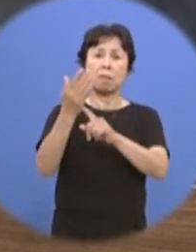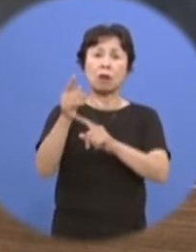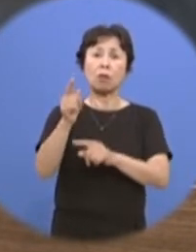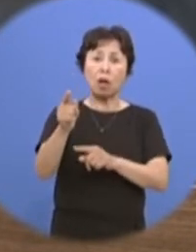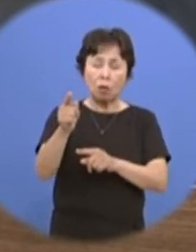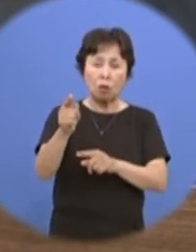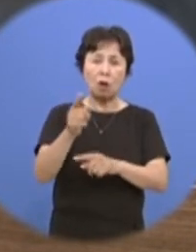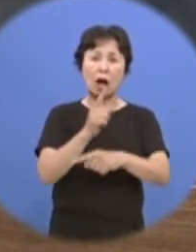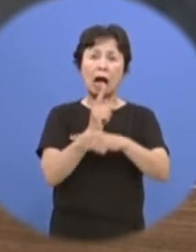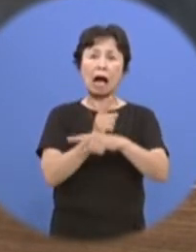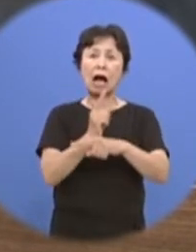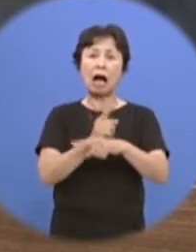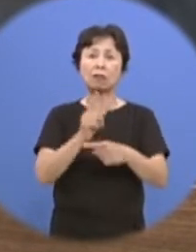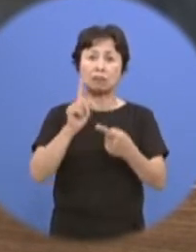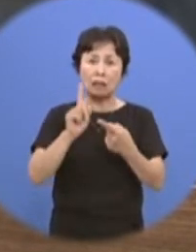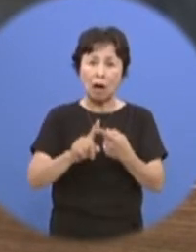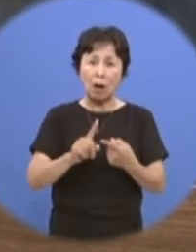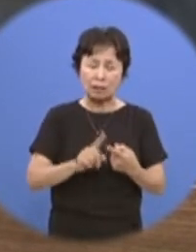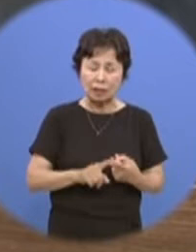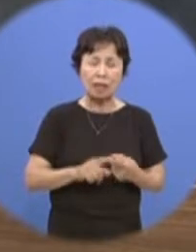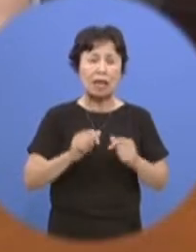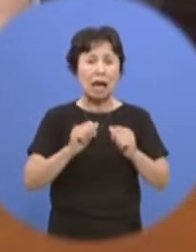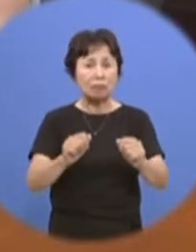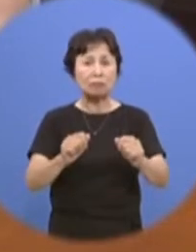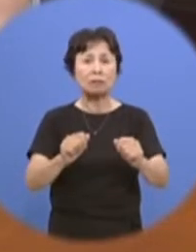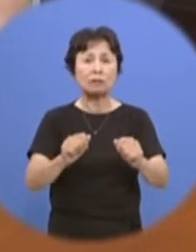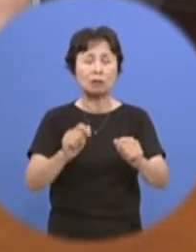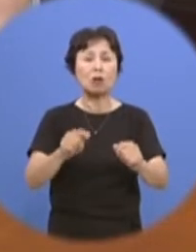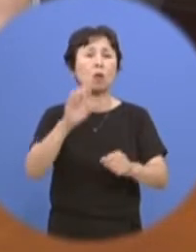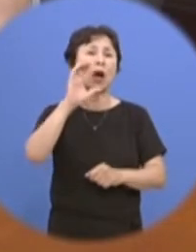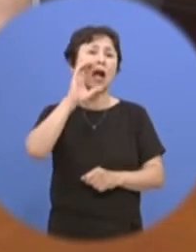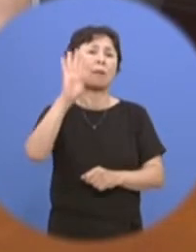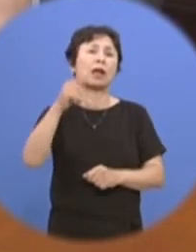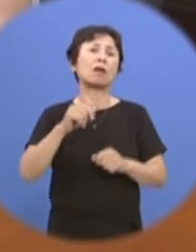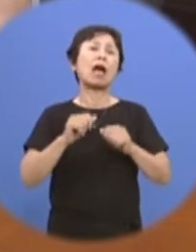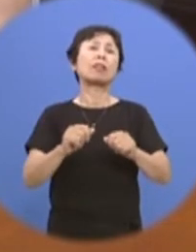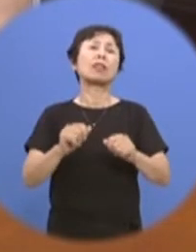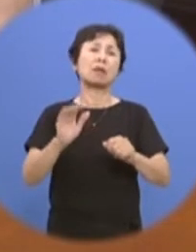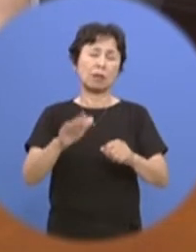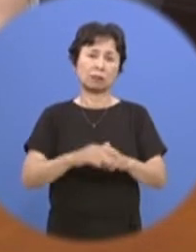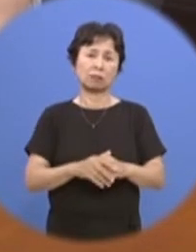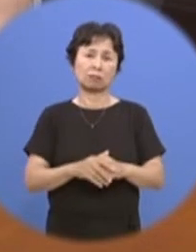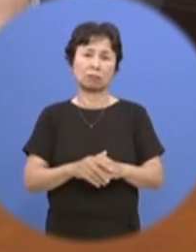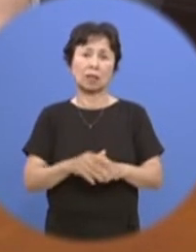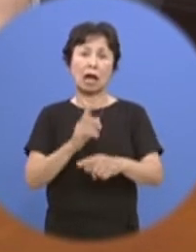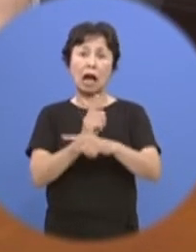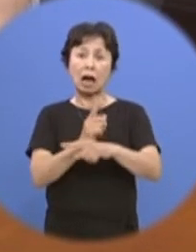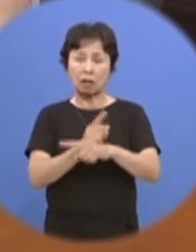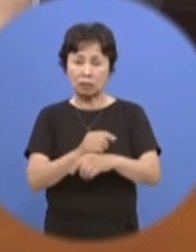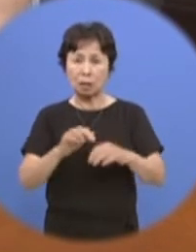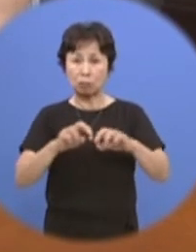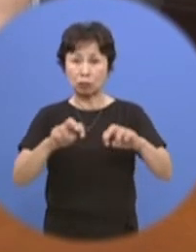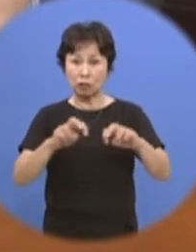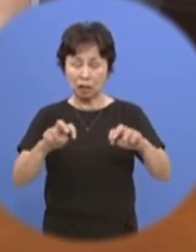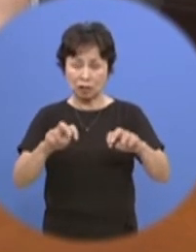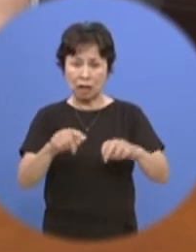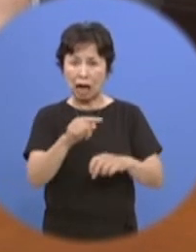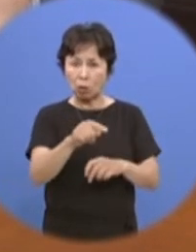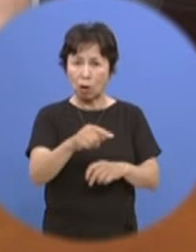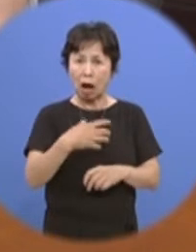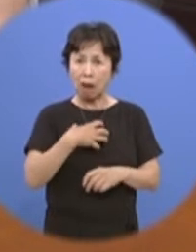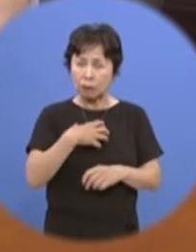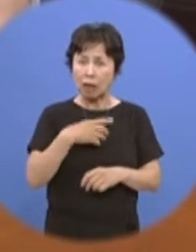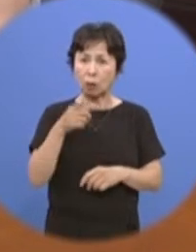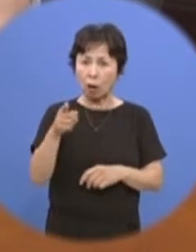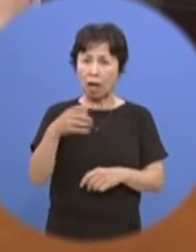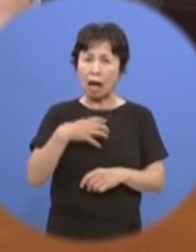という試みを和歌山県はやってるわけです、 はい、 科学的にこういう場合はここ危ないというようなことをちゃんと見極めをつけて